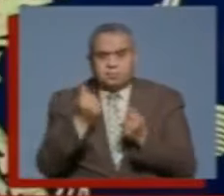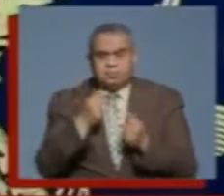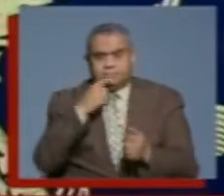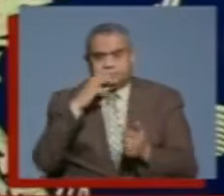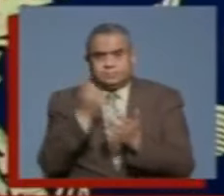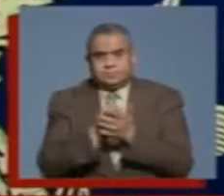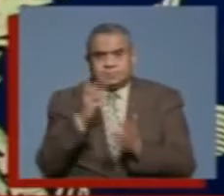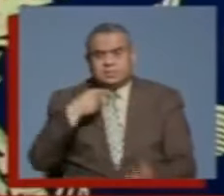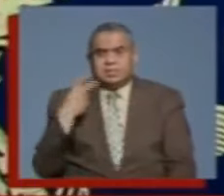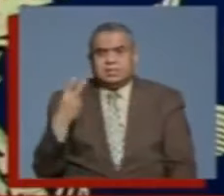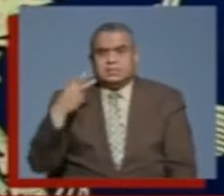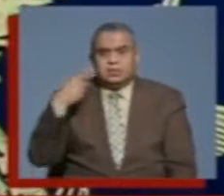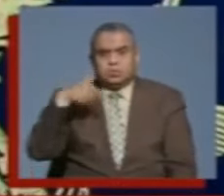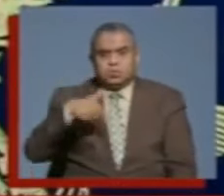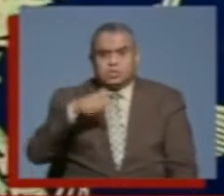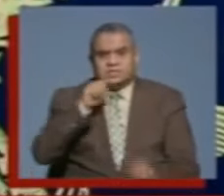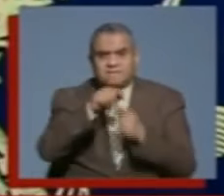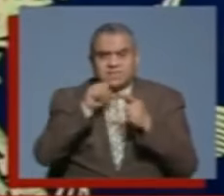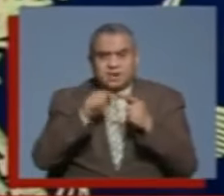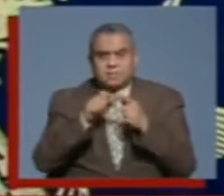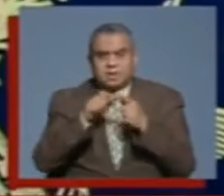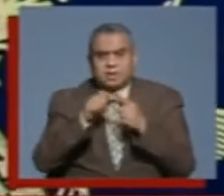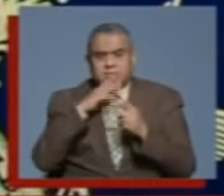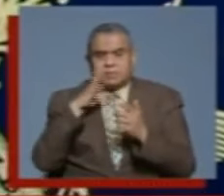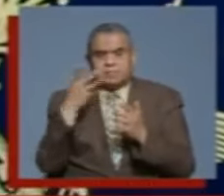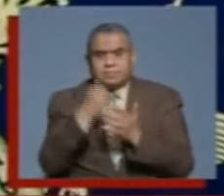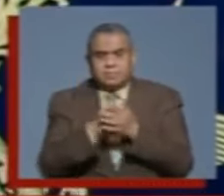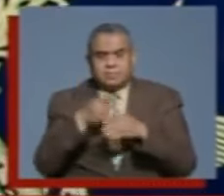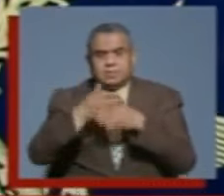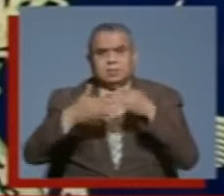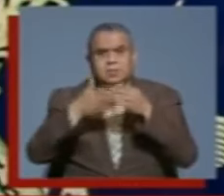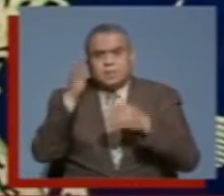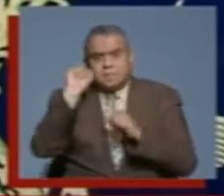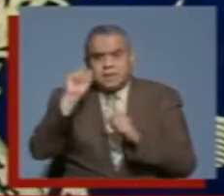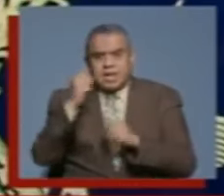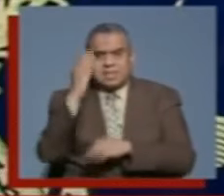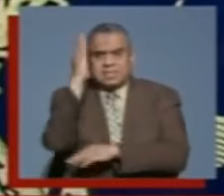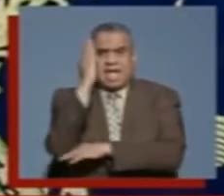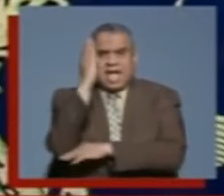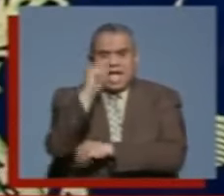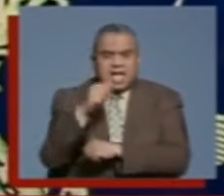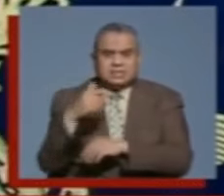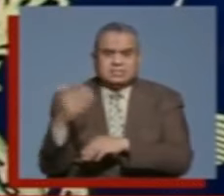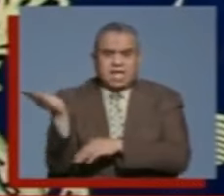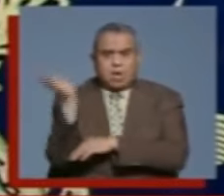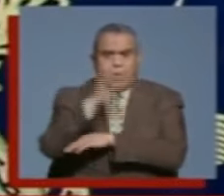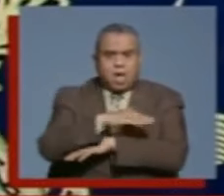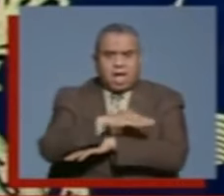60-70% من القطاع مبانيه ومنشآته وبنيته التحتية